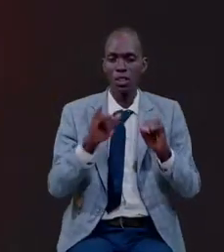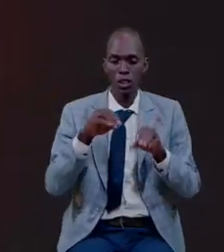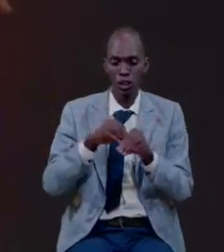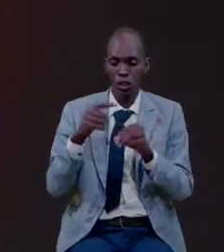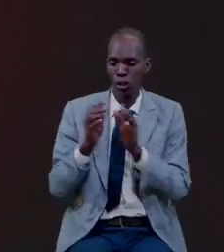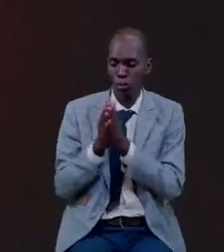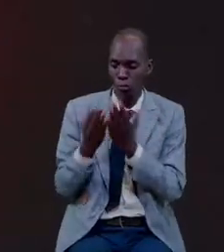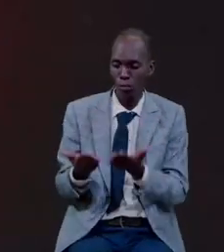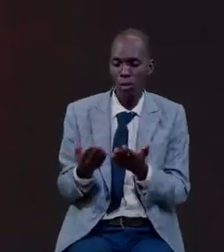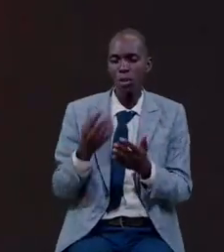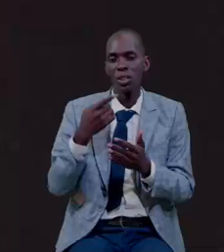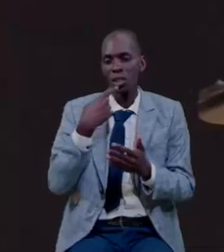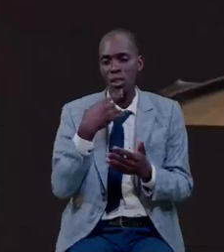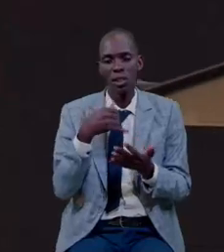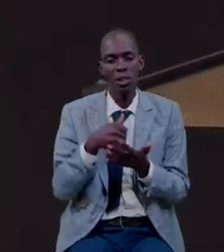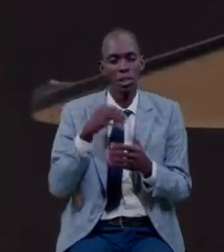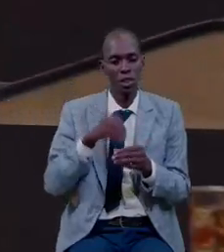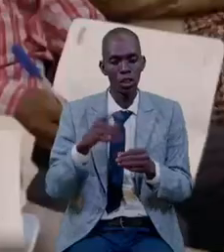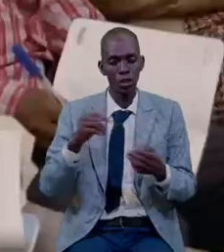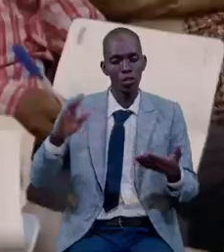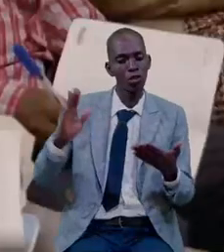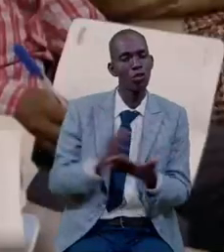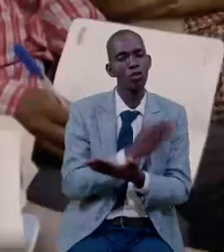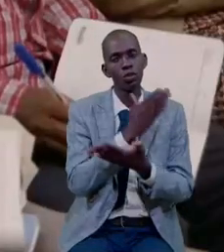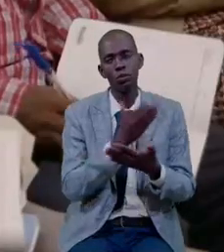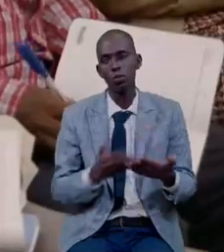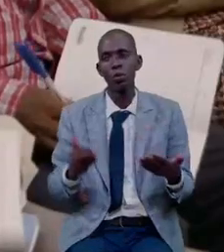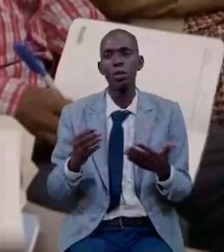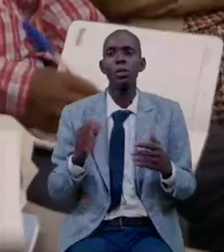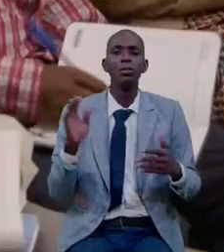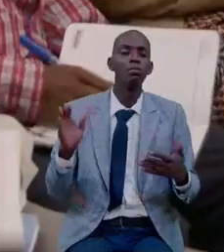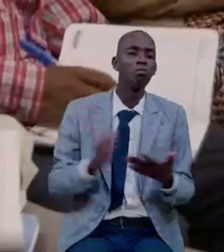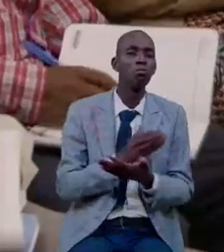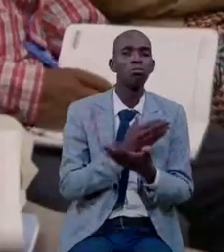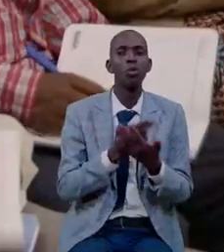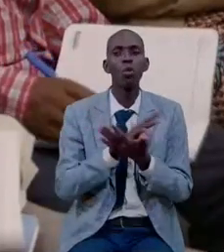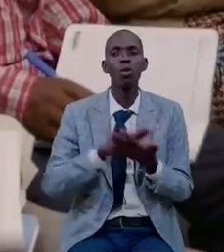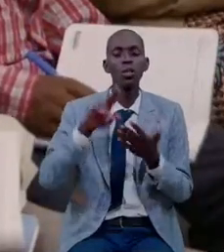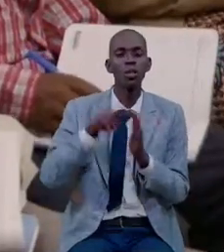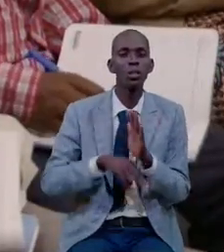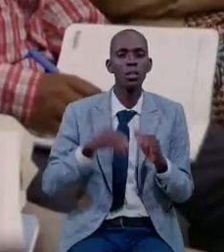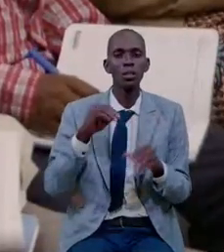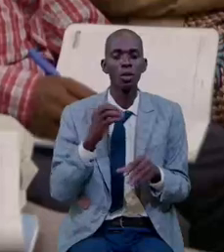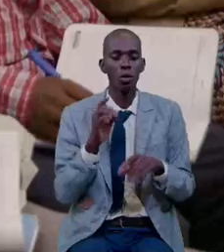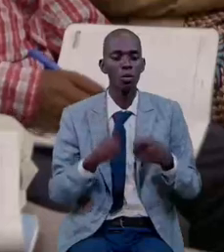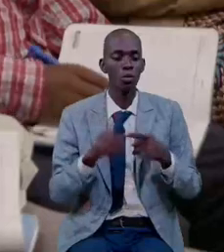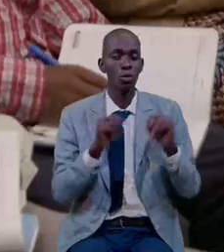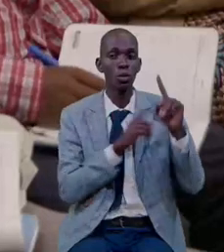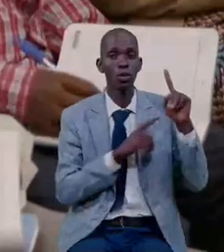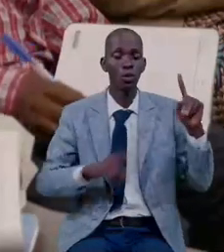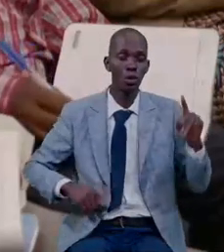leurs chansons. La sainteté au Seigneur, chante-le, crie-le haut et fort, c'est dans le